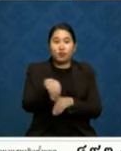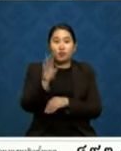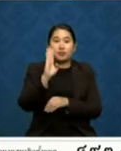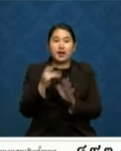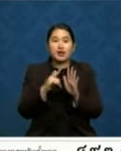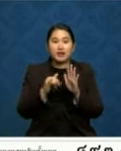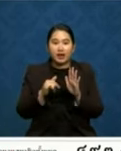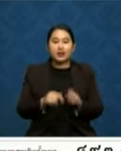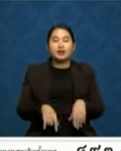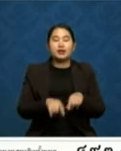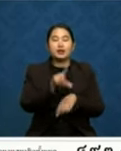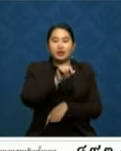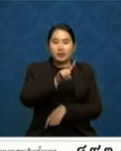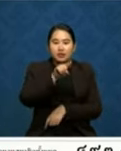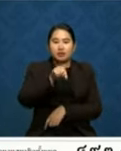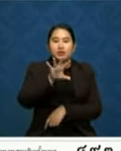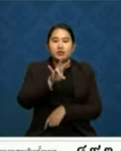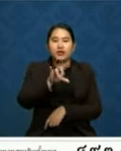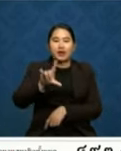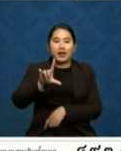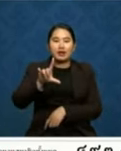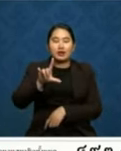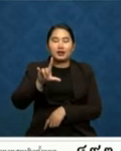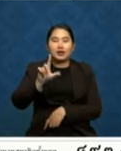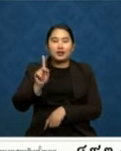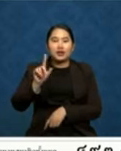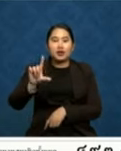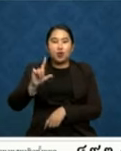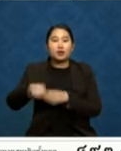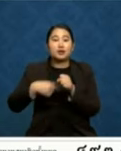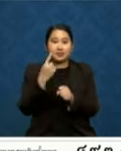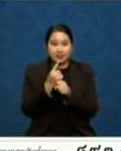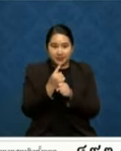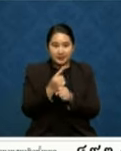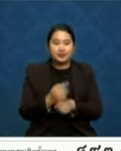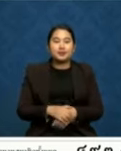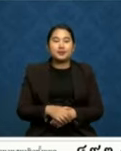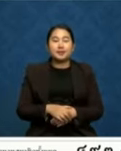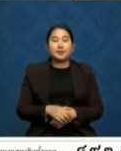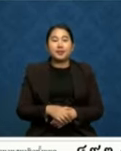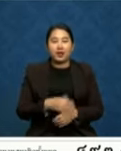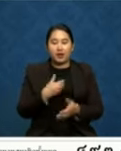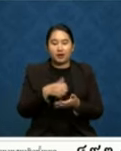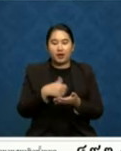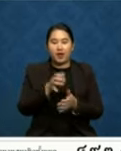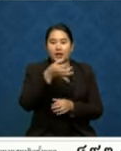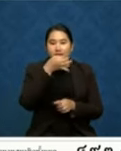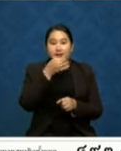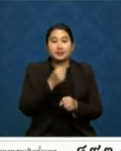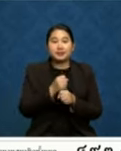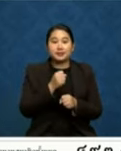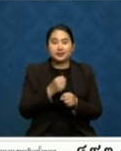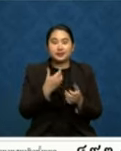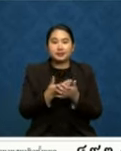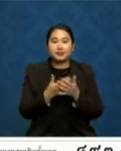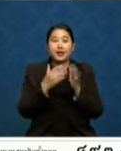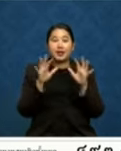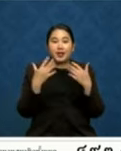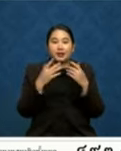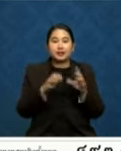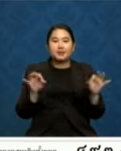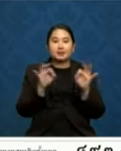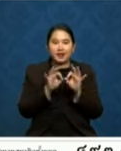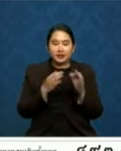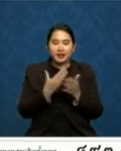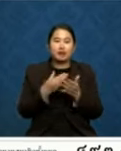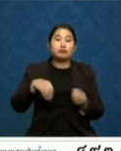า 21.7 ล้านกิโลกรัมต่อปีนะครับอันนี้ก็ถือว่าเป็นอาชีพหนึ่งนะครับที่สร้างรายได้และผลผลิตให้พวก